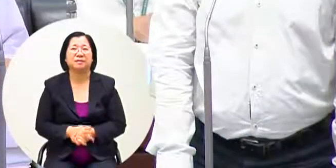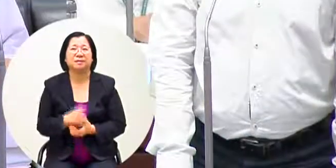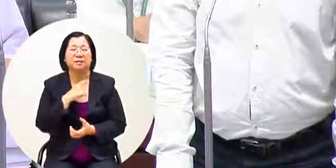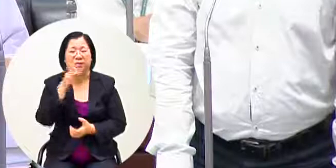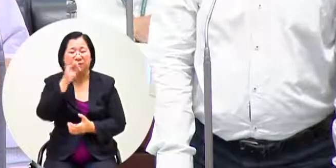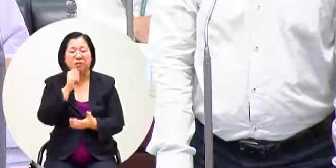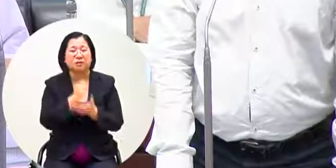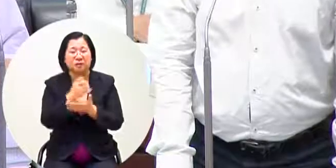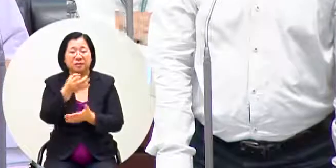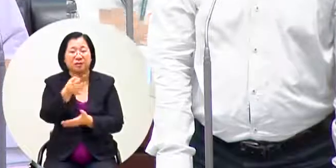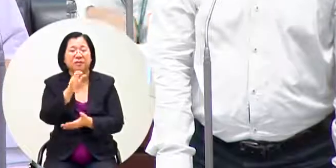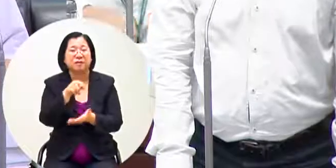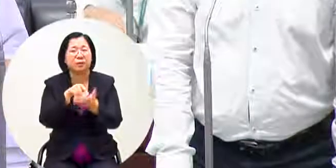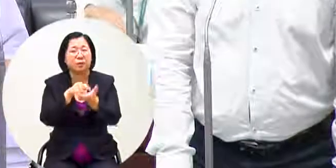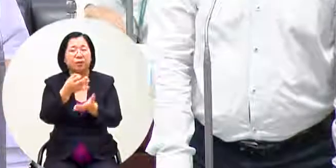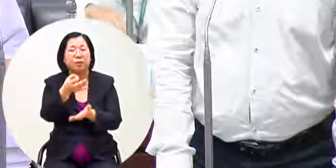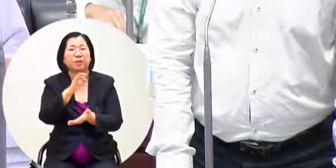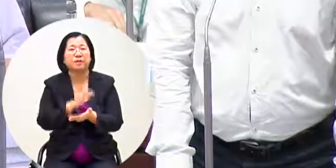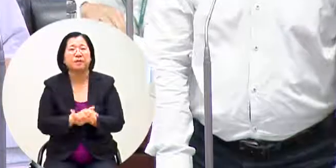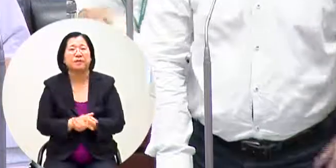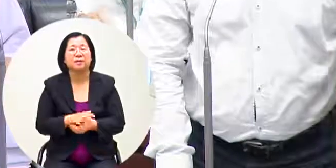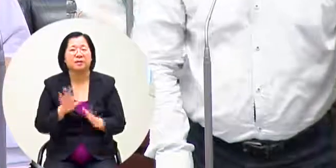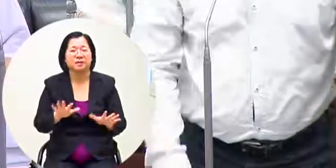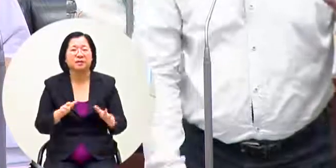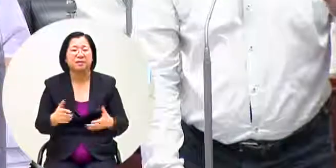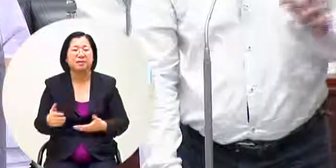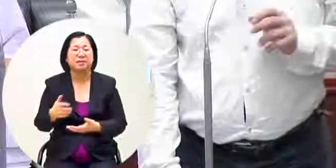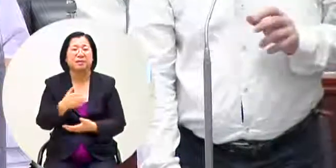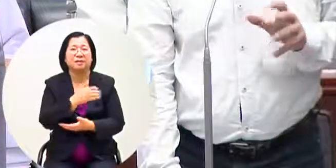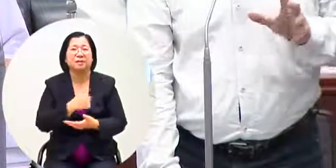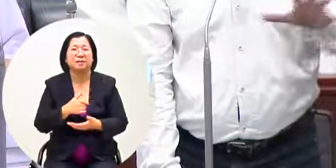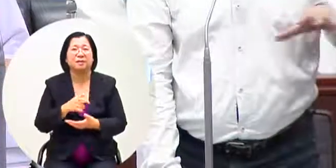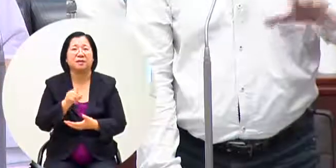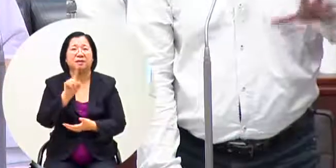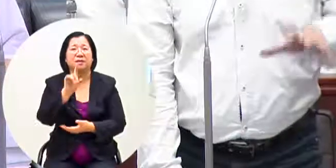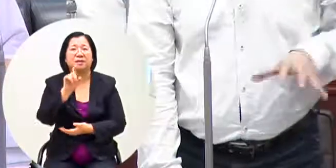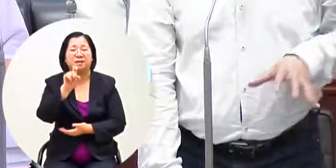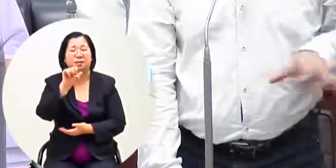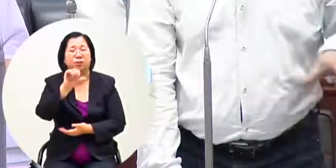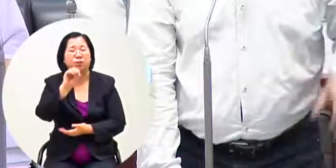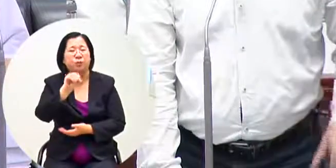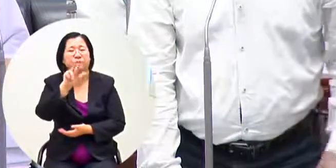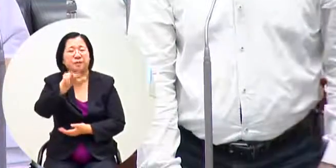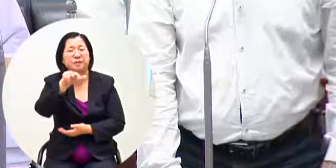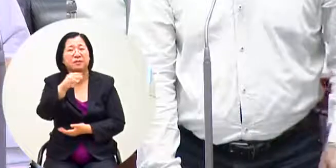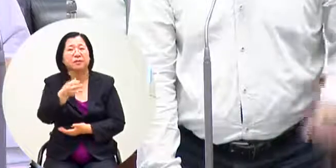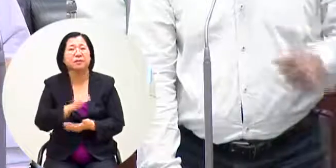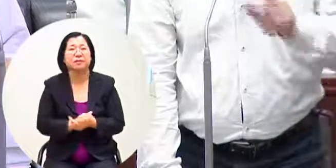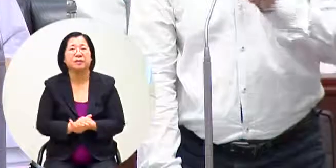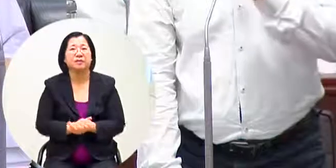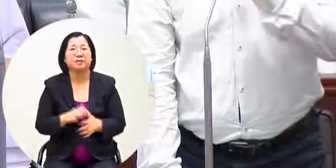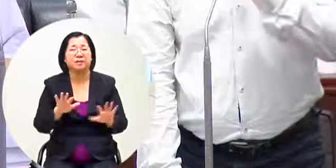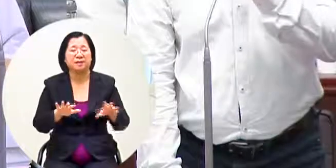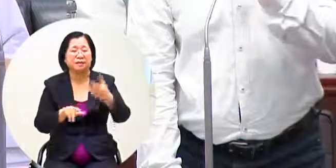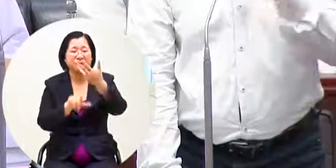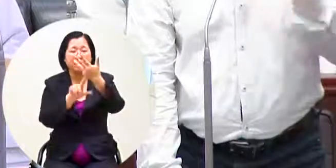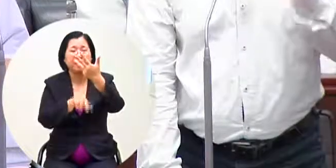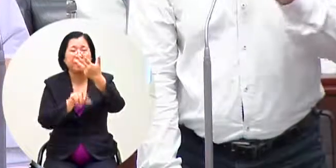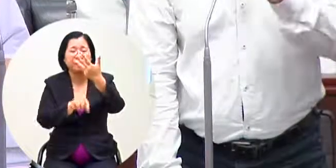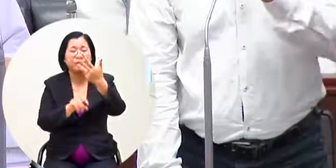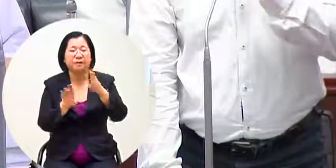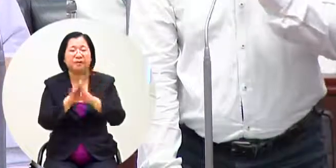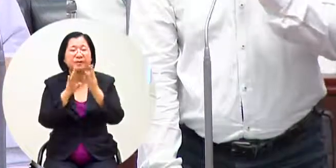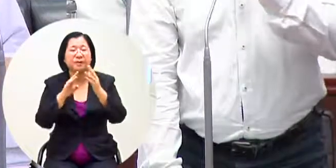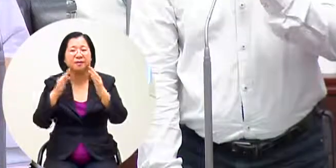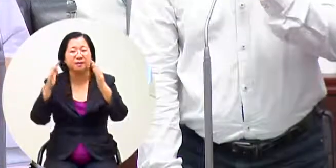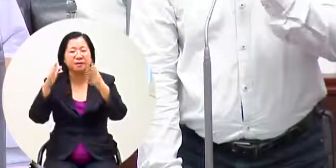欠着157,000元一只啦。啊，所以咱已经伫8月份，咱已经开始准备要做即个修缮的动作啊。所以